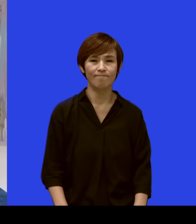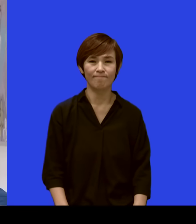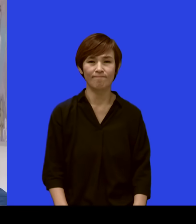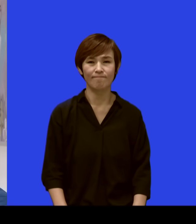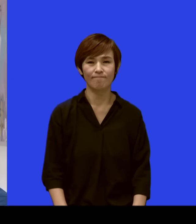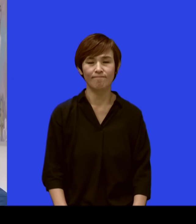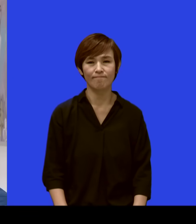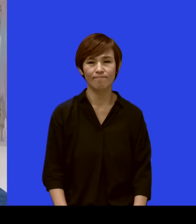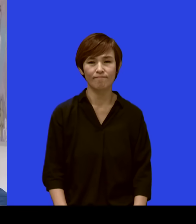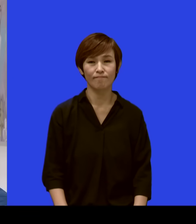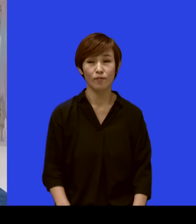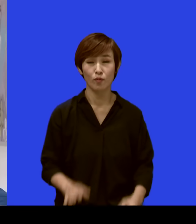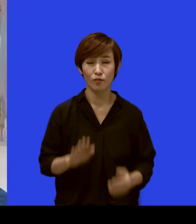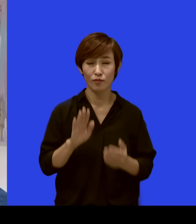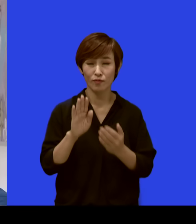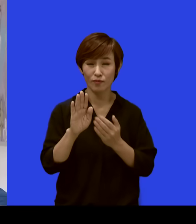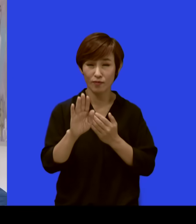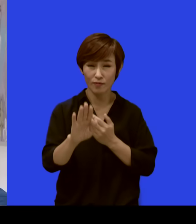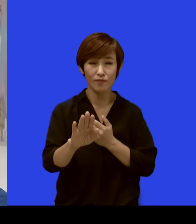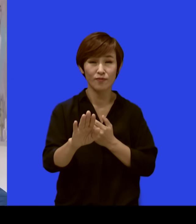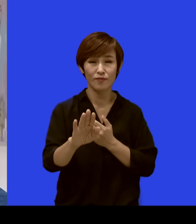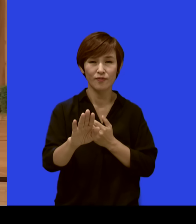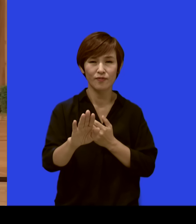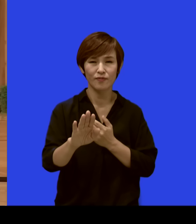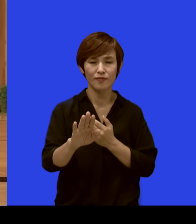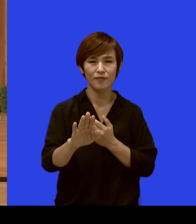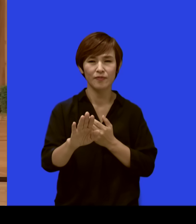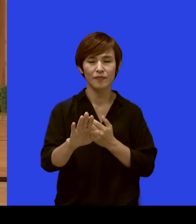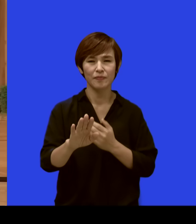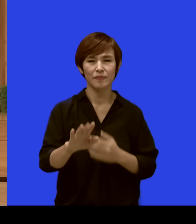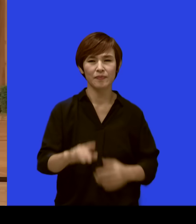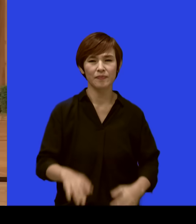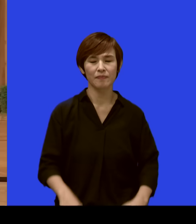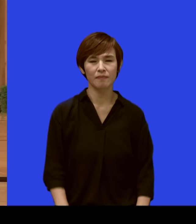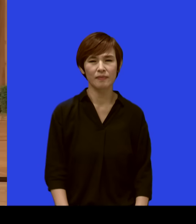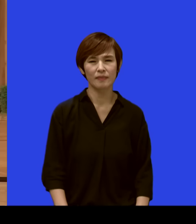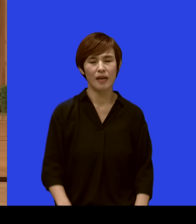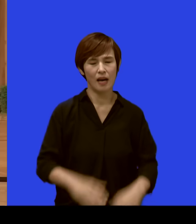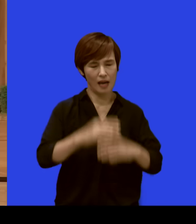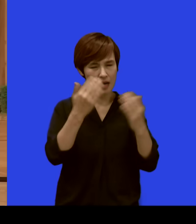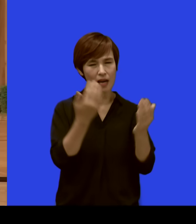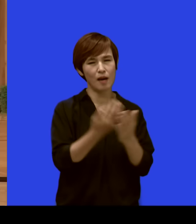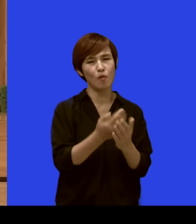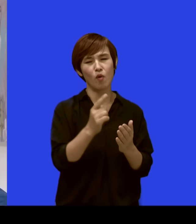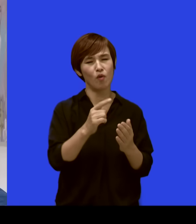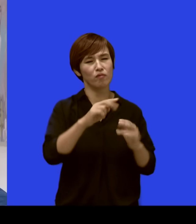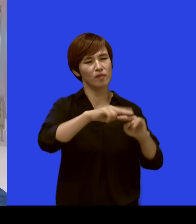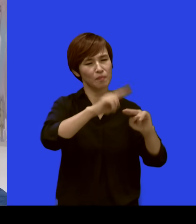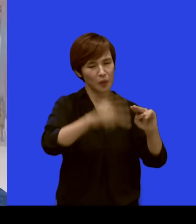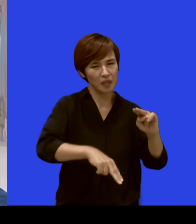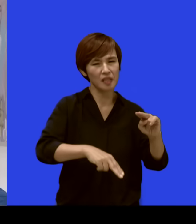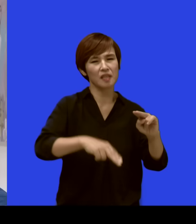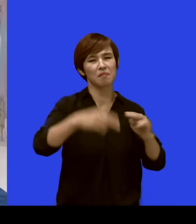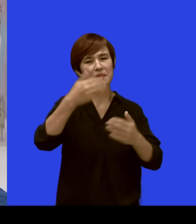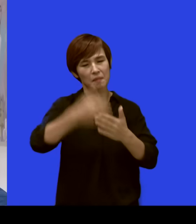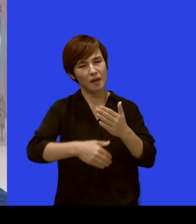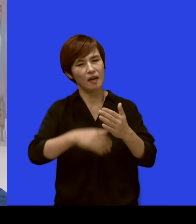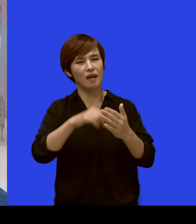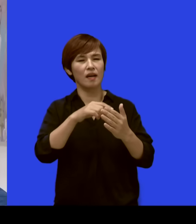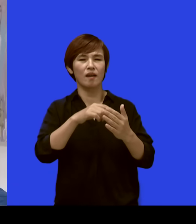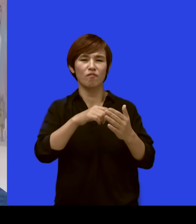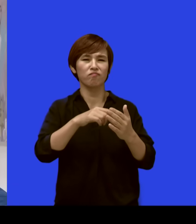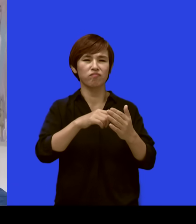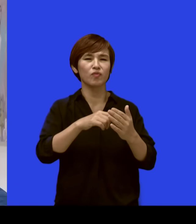그 시간을 보내고 나서 다 끝났죠. 그러니까 뭐 나갈 분들은 나가시고 남은 사람 남았을 때 내가 목회를 해야